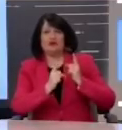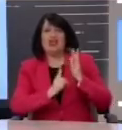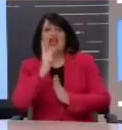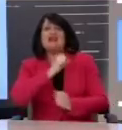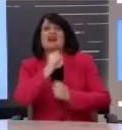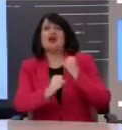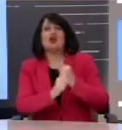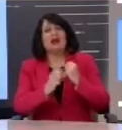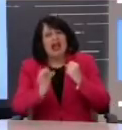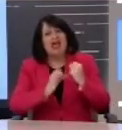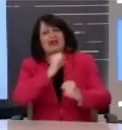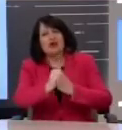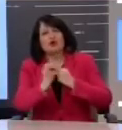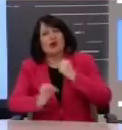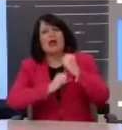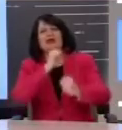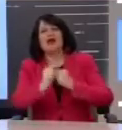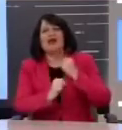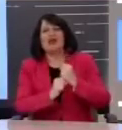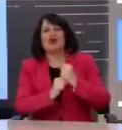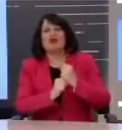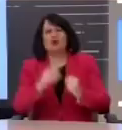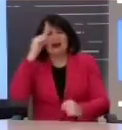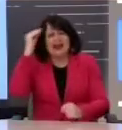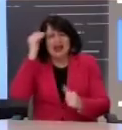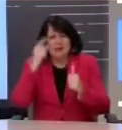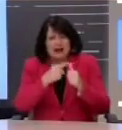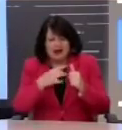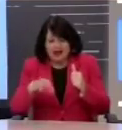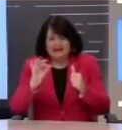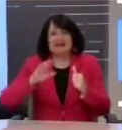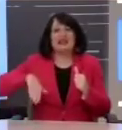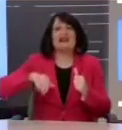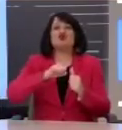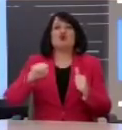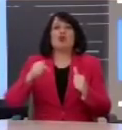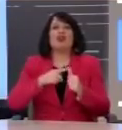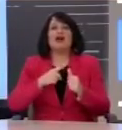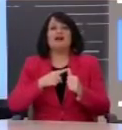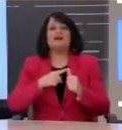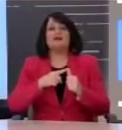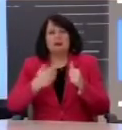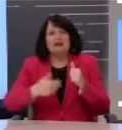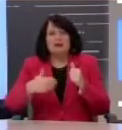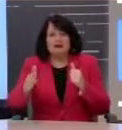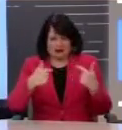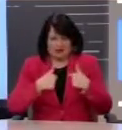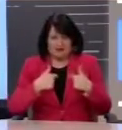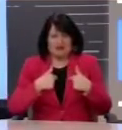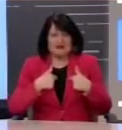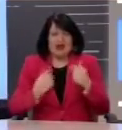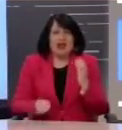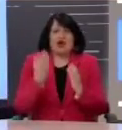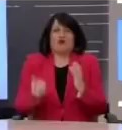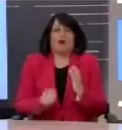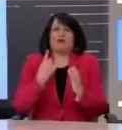χρόνια. Από τις κυβερνήσεις Καραμαλή ξεκίνησε Και όλες οι μετέπειτα και οι δικές μας ανανεώνουν